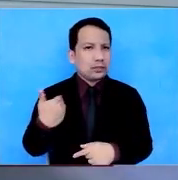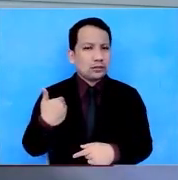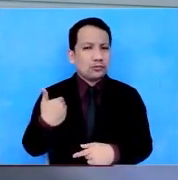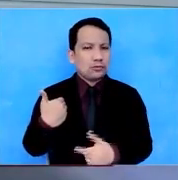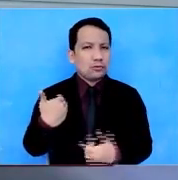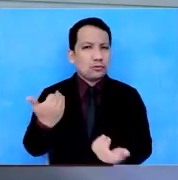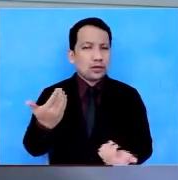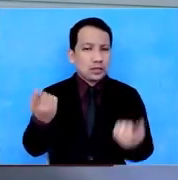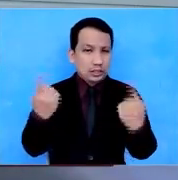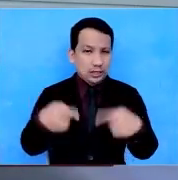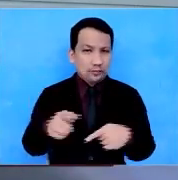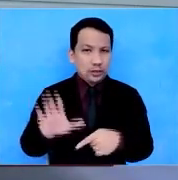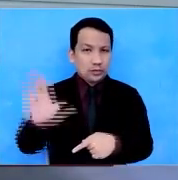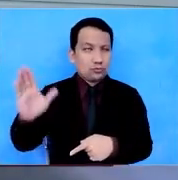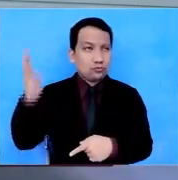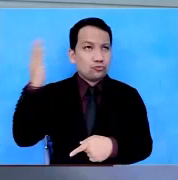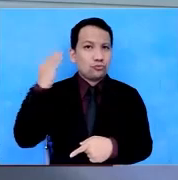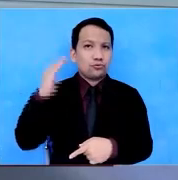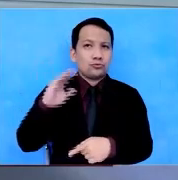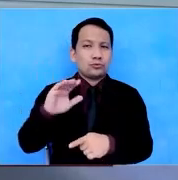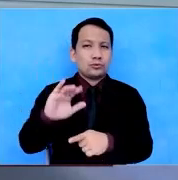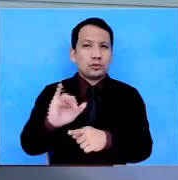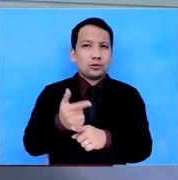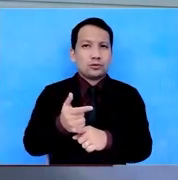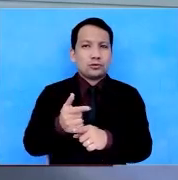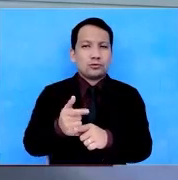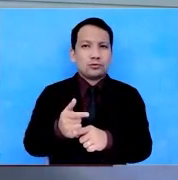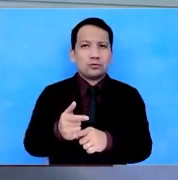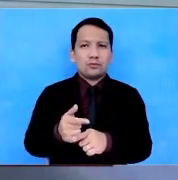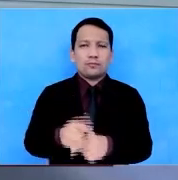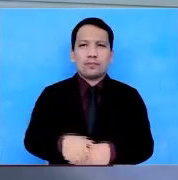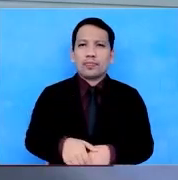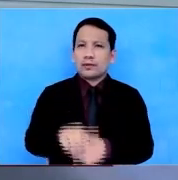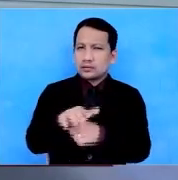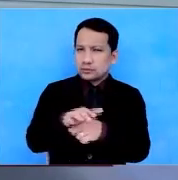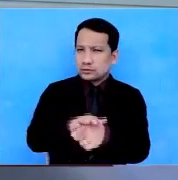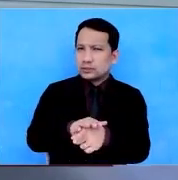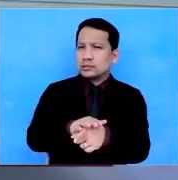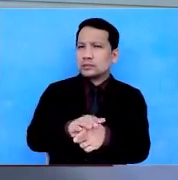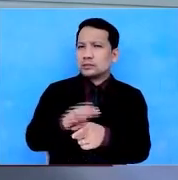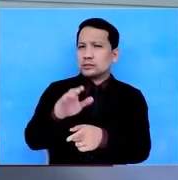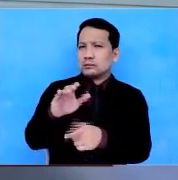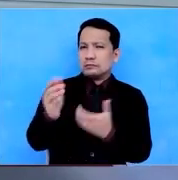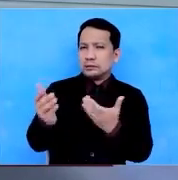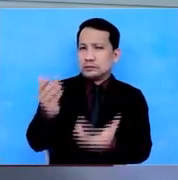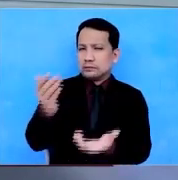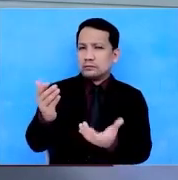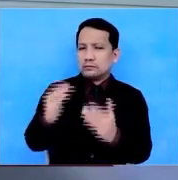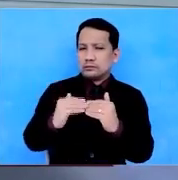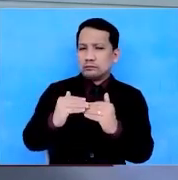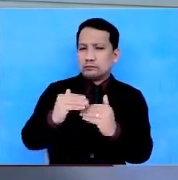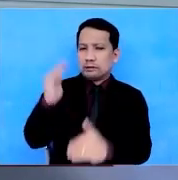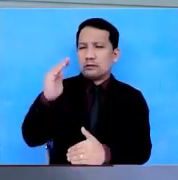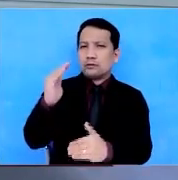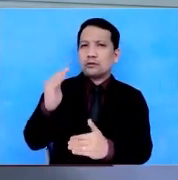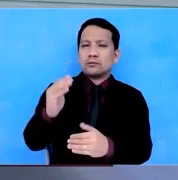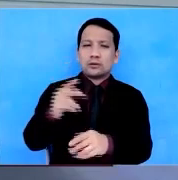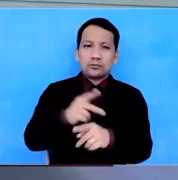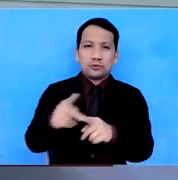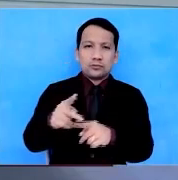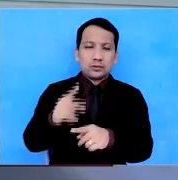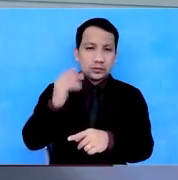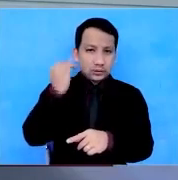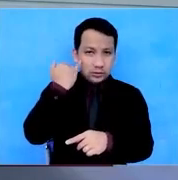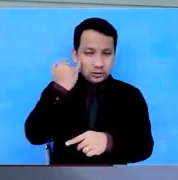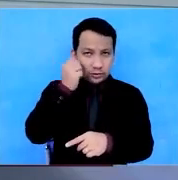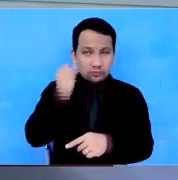nangyari sa Ayungin Shoal, maituturing daw na isang slow and incremental escalation, sabi po ni Professor J. Batong Bakal ng